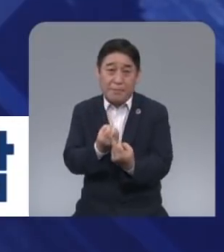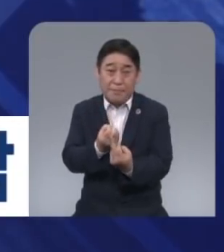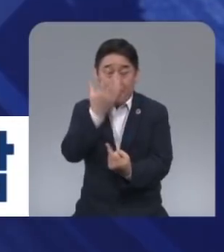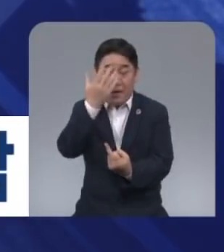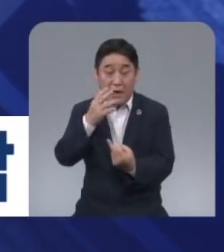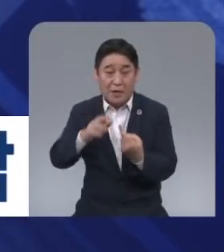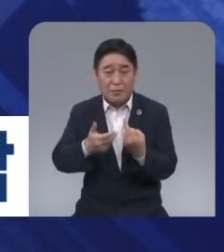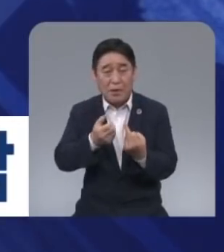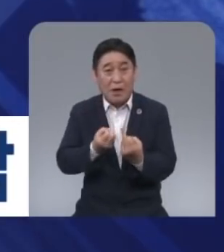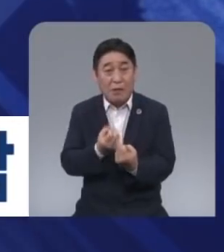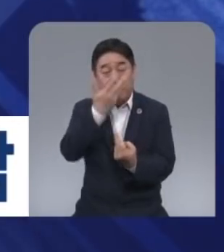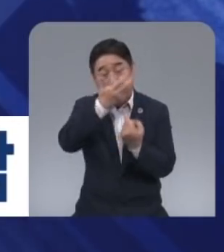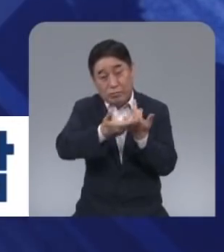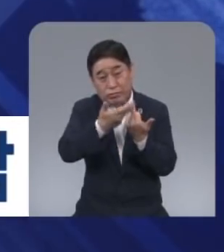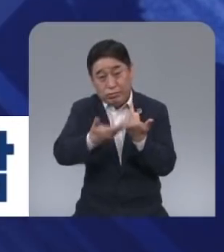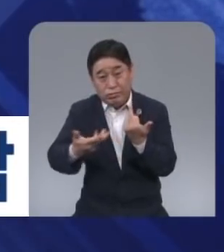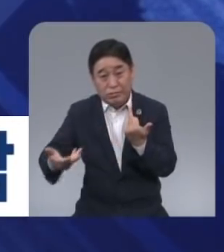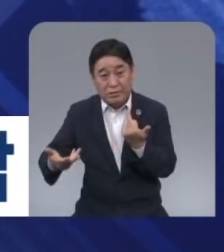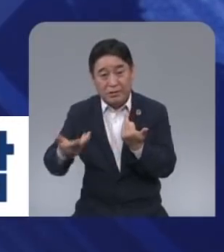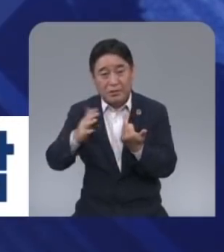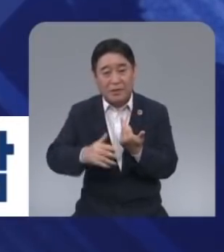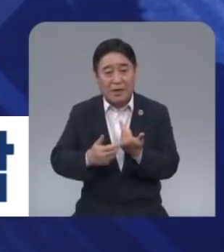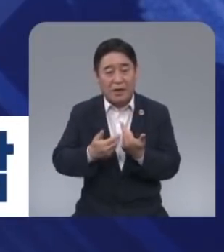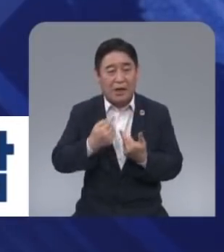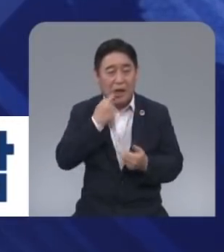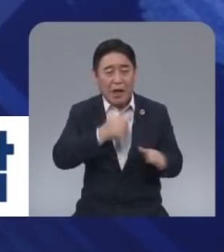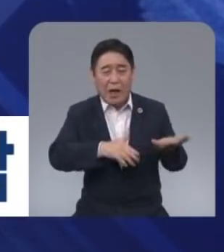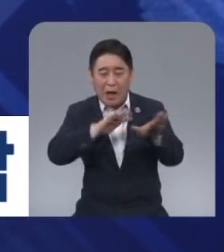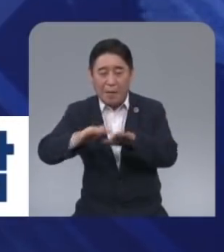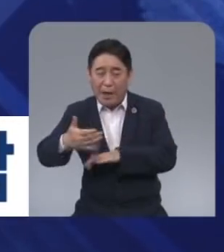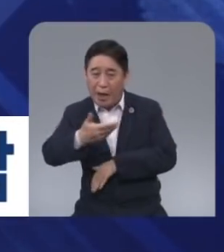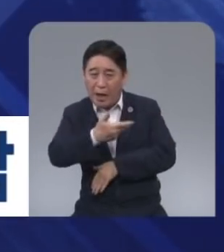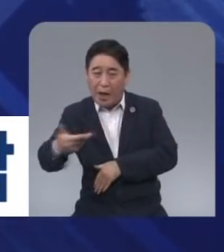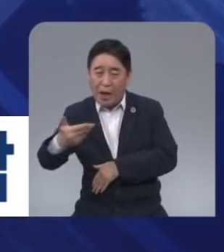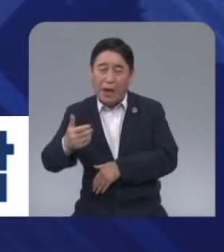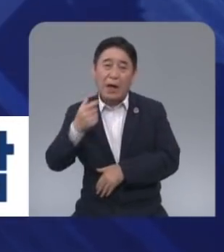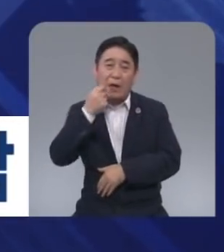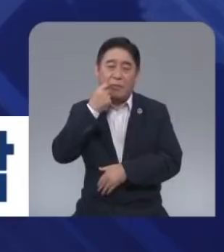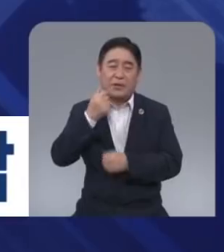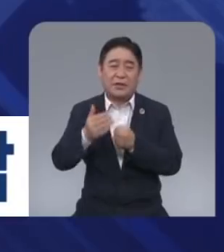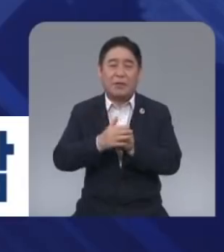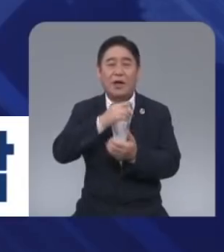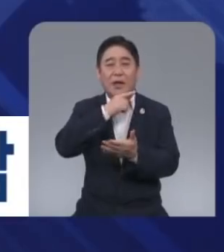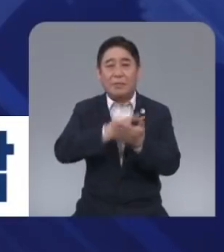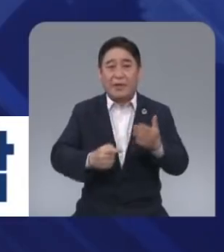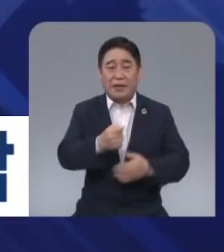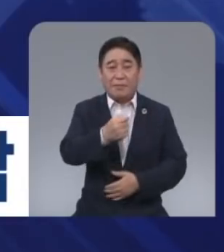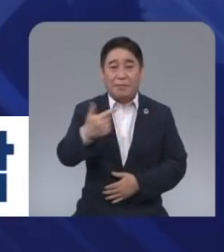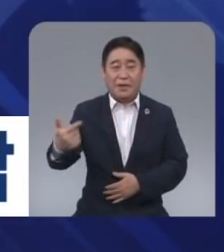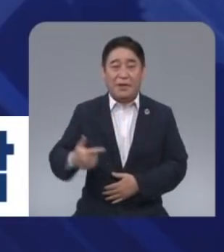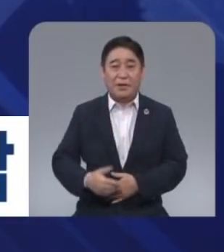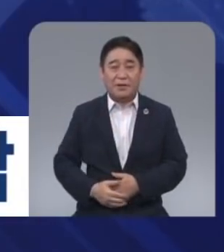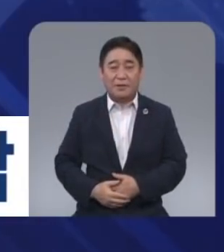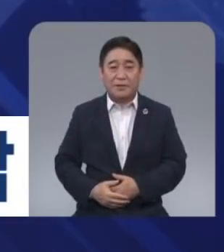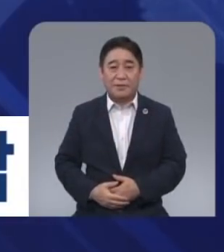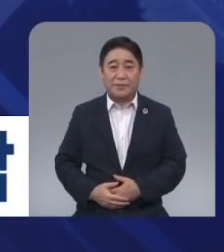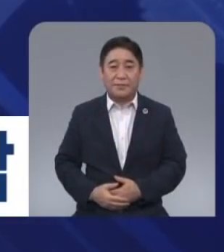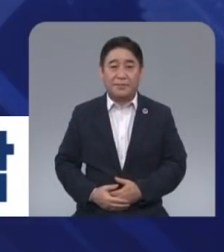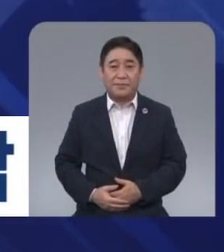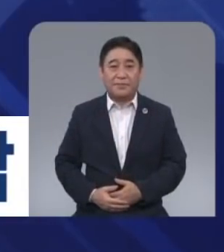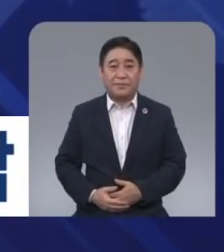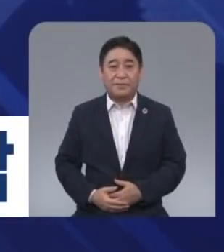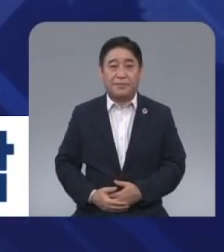화산 용암이 계속 분출되고 있지만 바다로 빠져나가지 못하고 있어서 피해가 더 커지고 있다고 합니다. 이 소식은 파리 유원중 특파원이